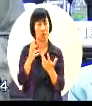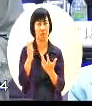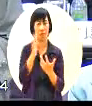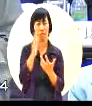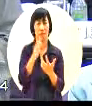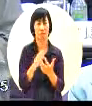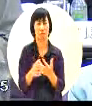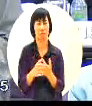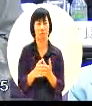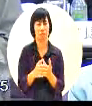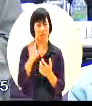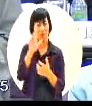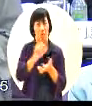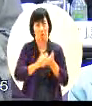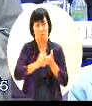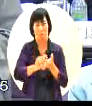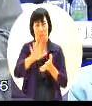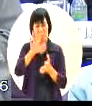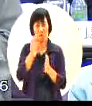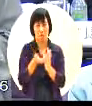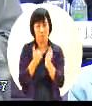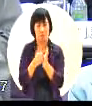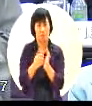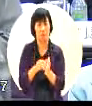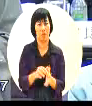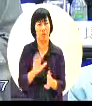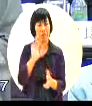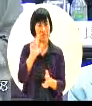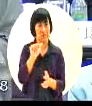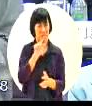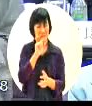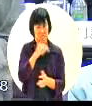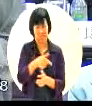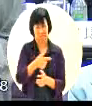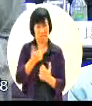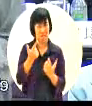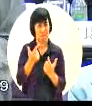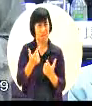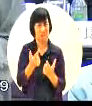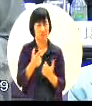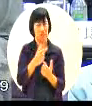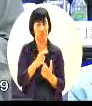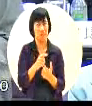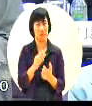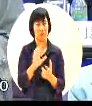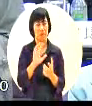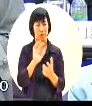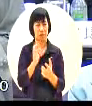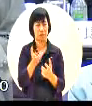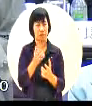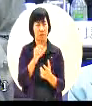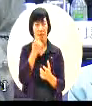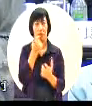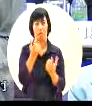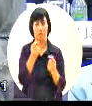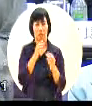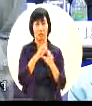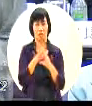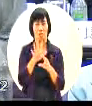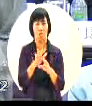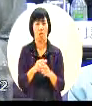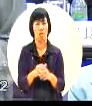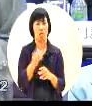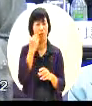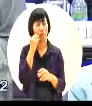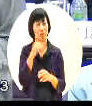迄边的要医生，哦，所以讲这是足大的经费。啊，我嘛伫遮顺续甲王院长讲，咱